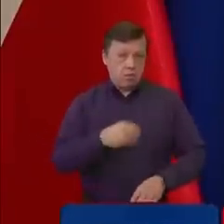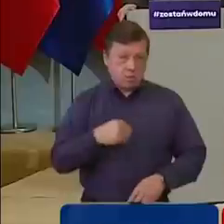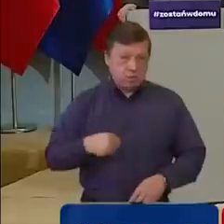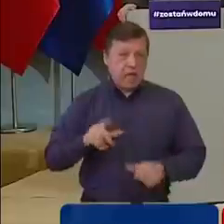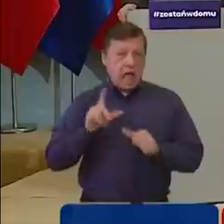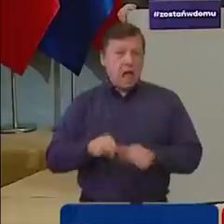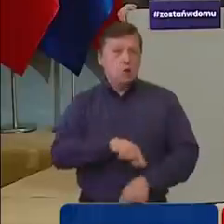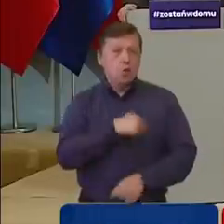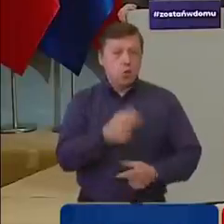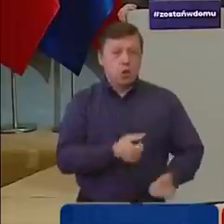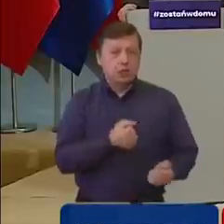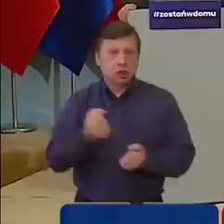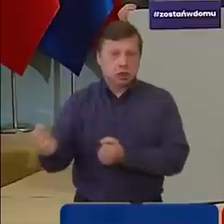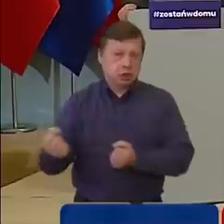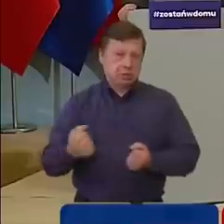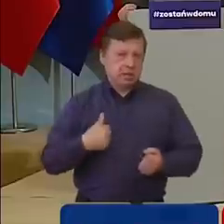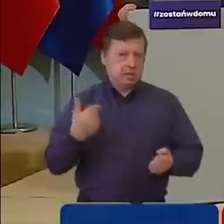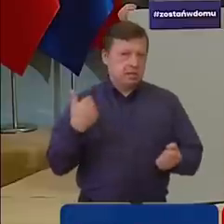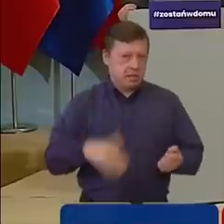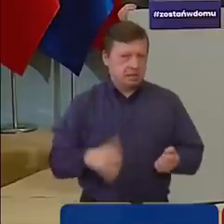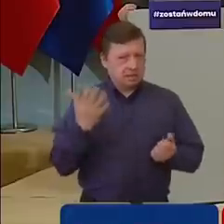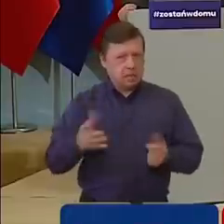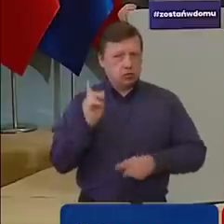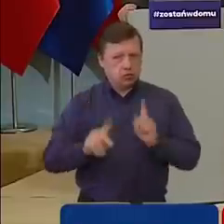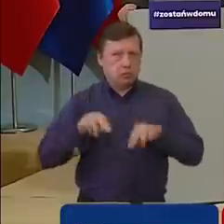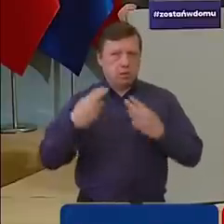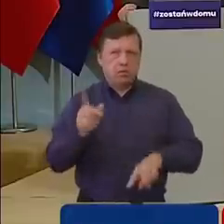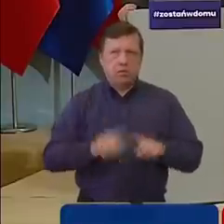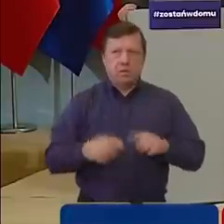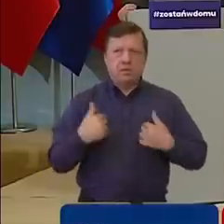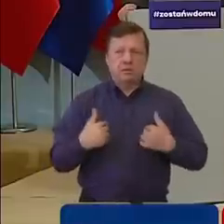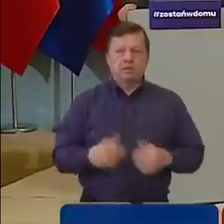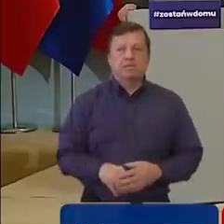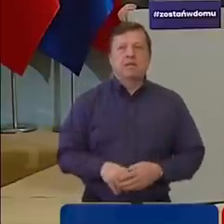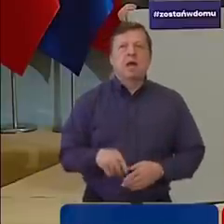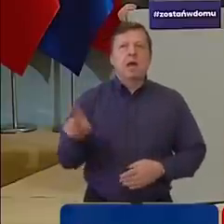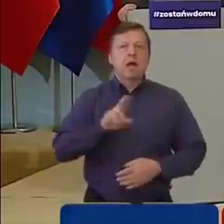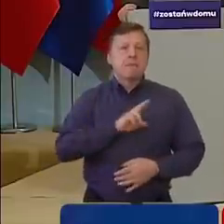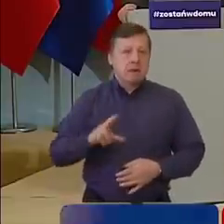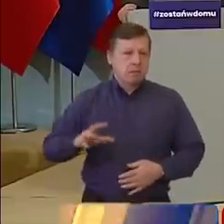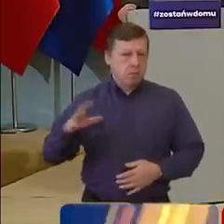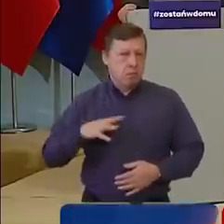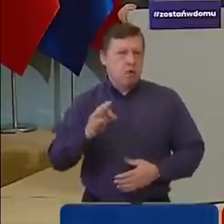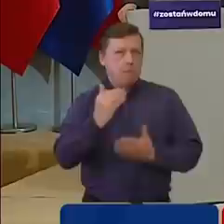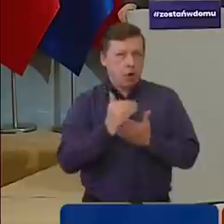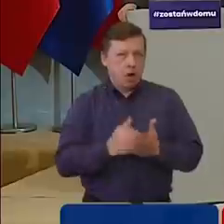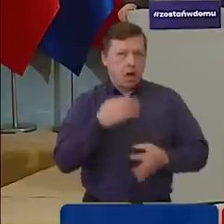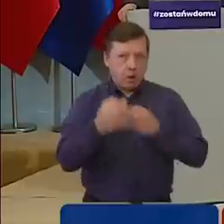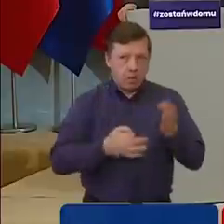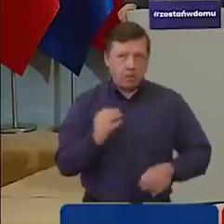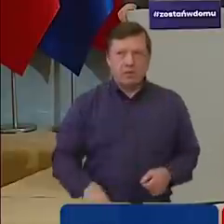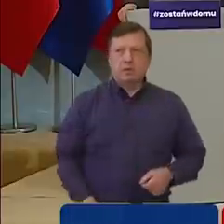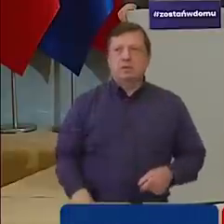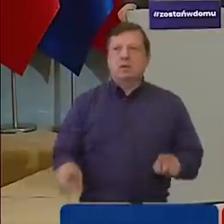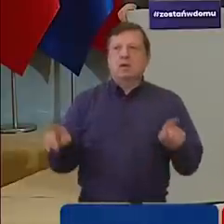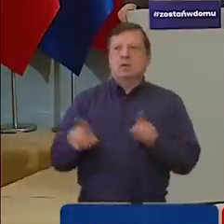będzie, nie będzie takiej potrzeby. Ale są ogromne środki. Pan premier mówi o tym programie, ale przecież niedawno mówił o programie